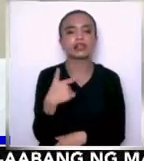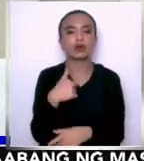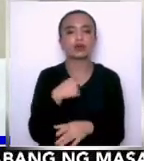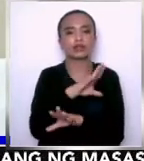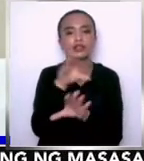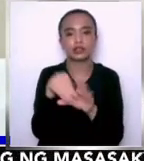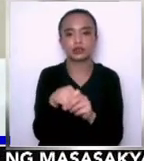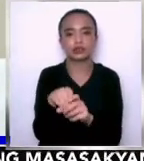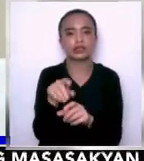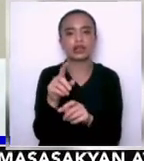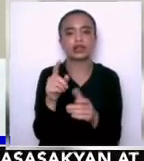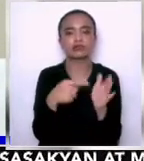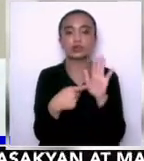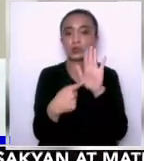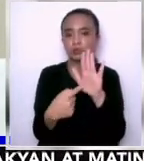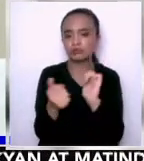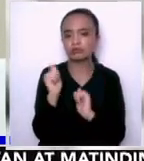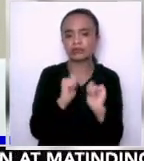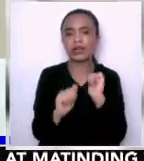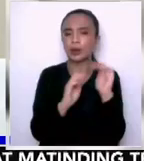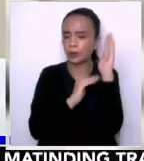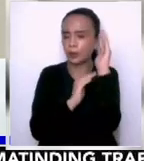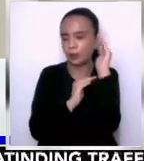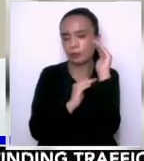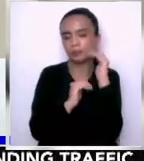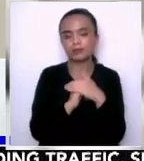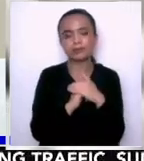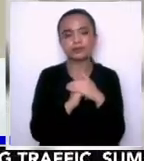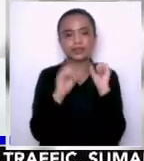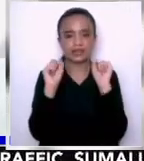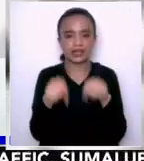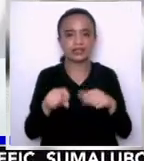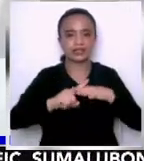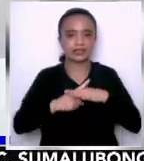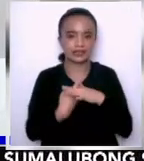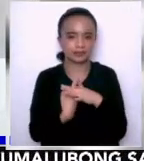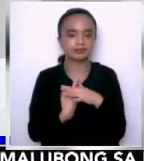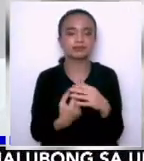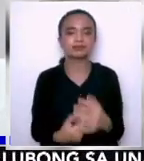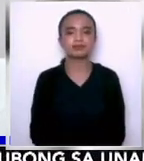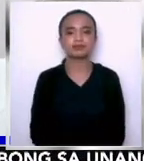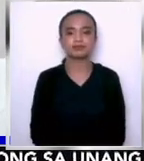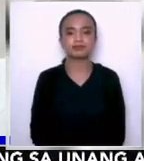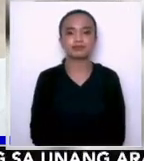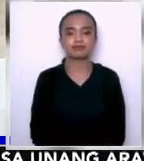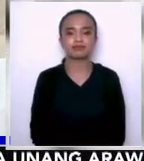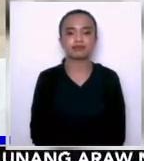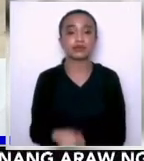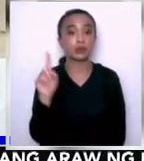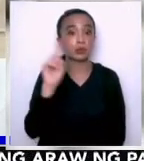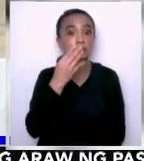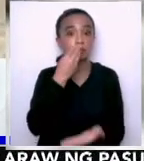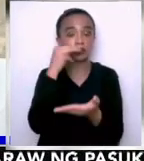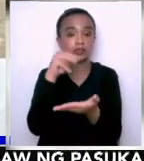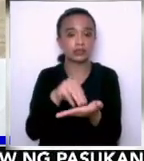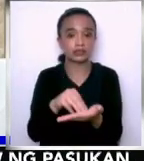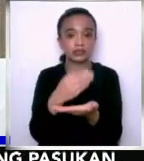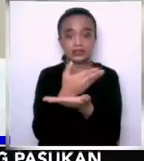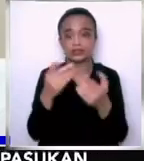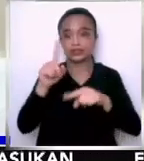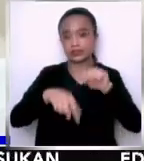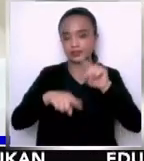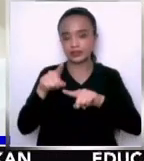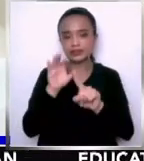So hopefully I can start plugging them soon. Mensahe pa niya sa kanyang mga kaibigan at